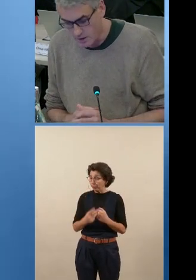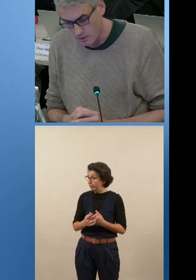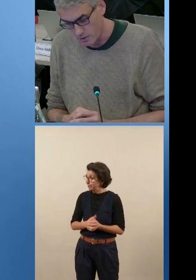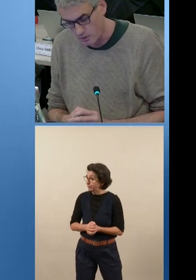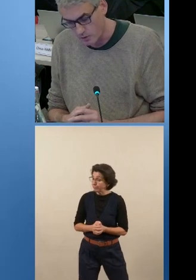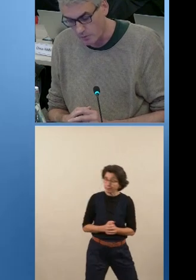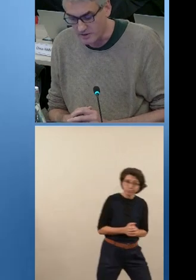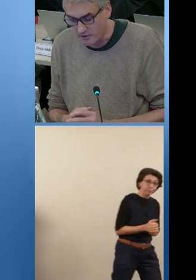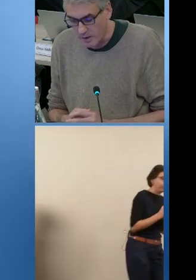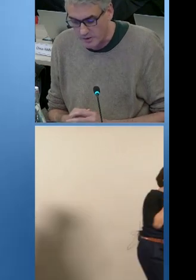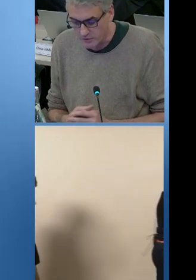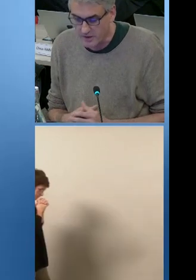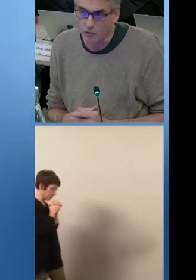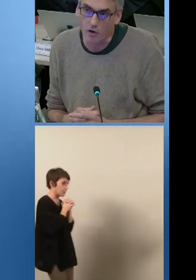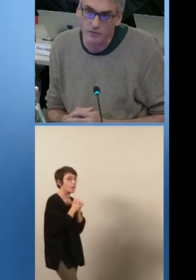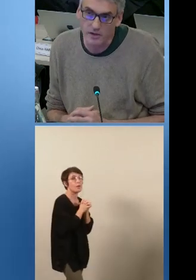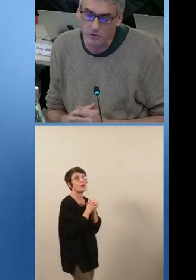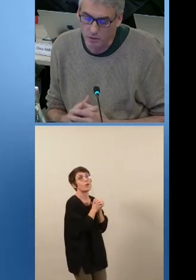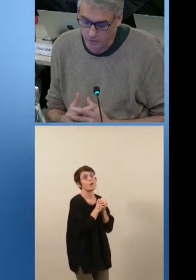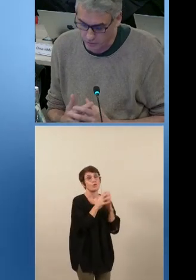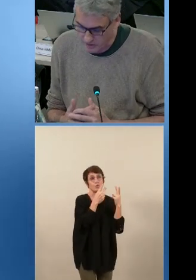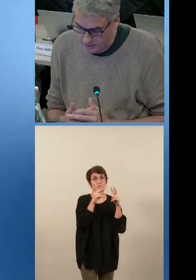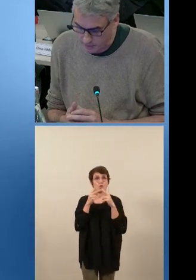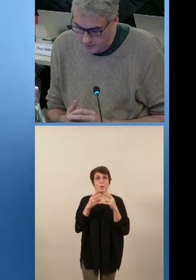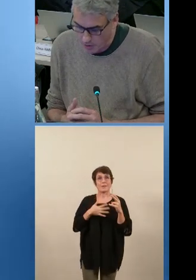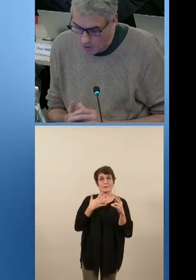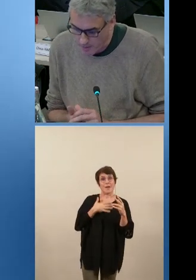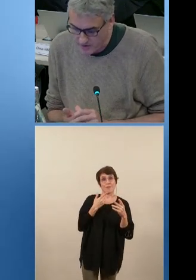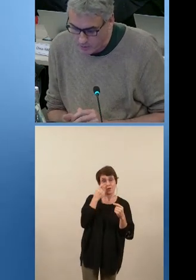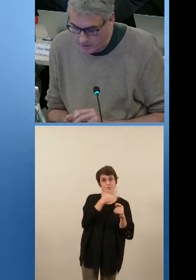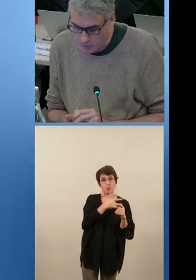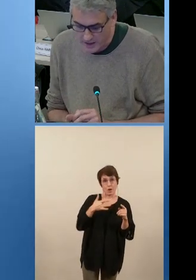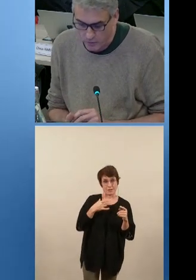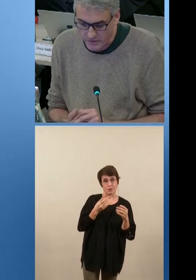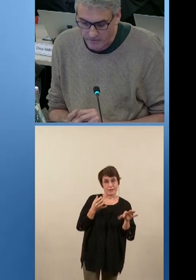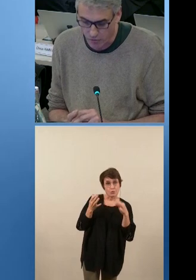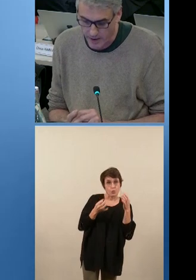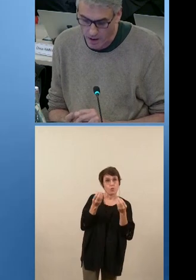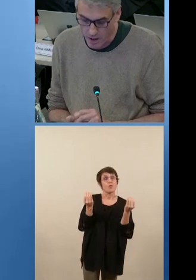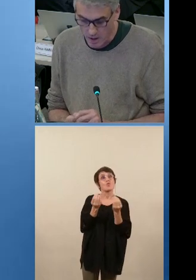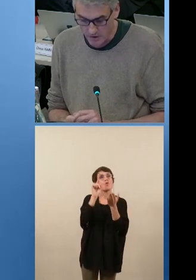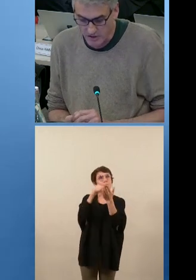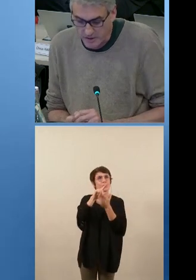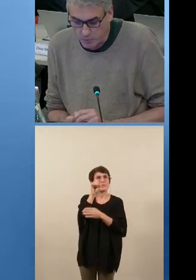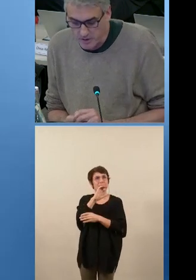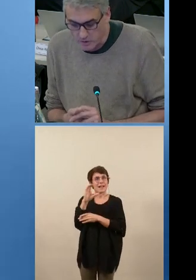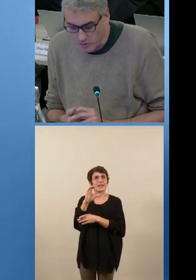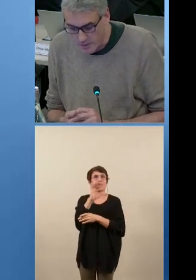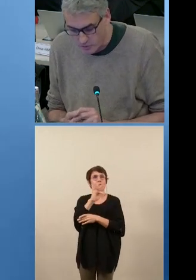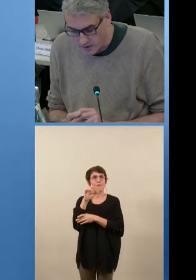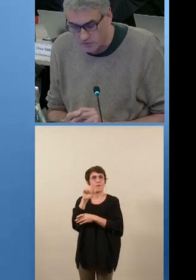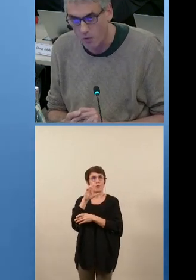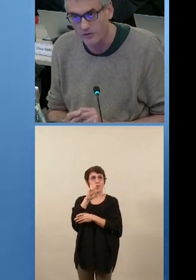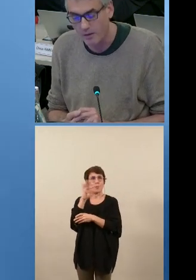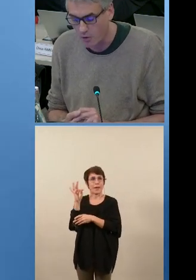euh urbanist favorable à la santé et de transformation de l'espace public en particulier dans le cadre de la zacflobert les espaces publics de l'ilo